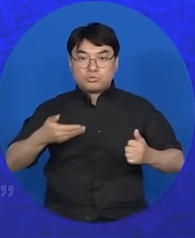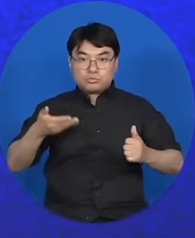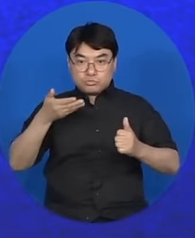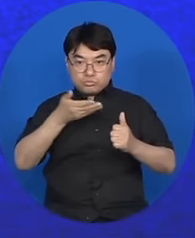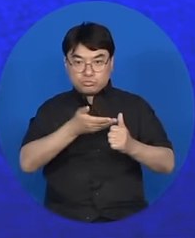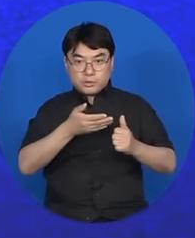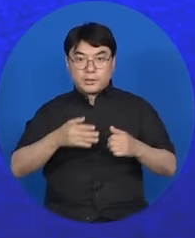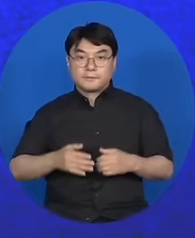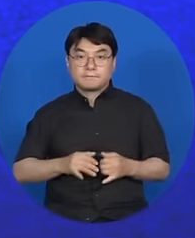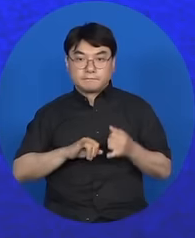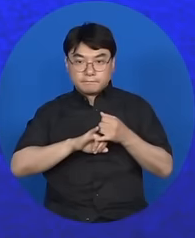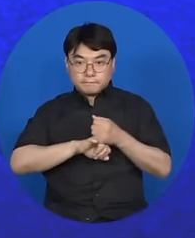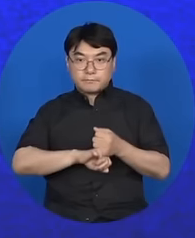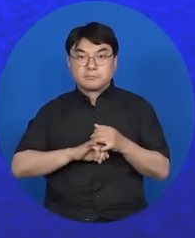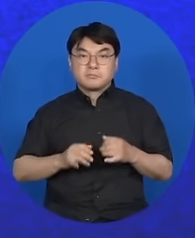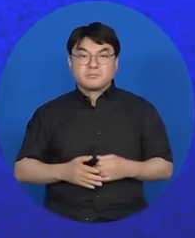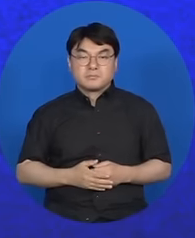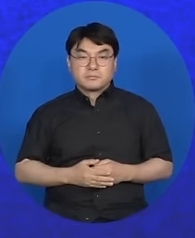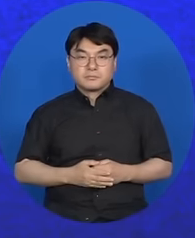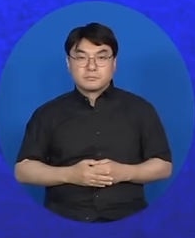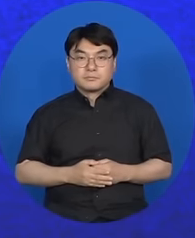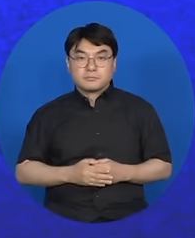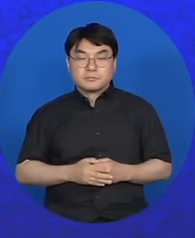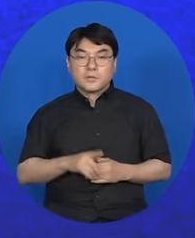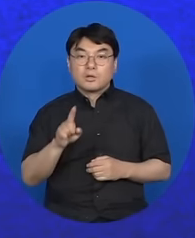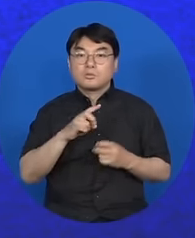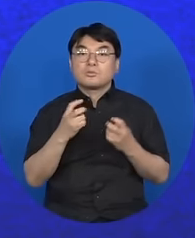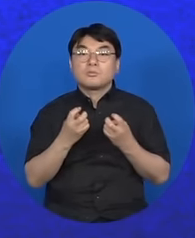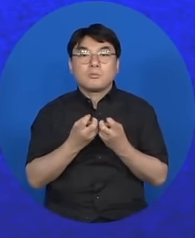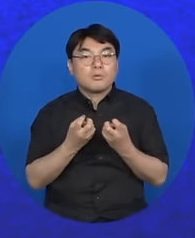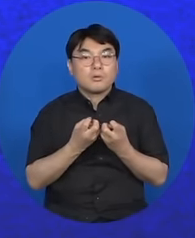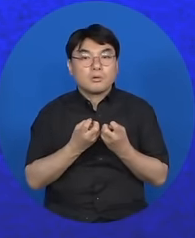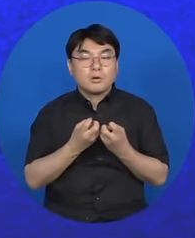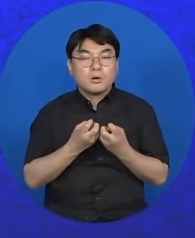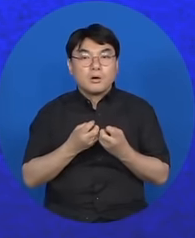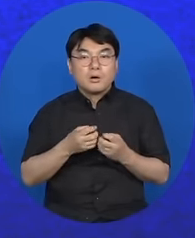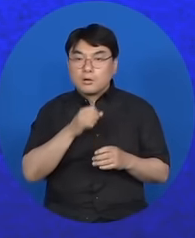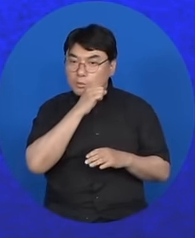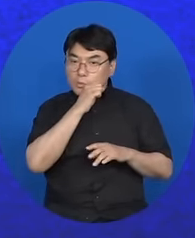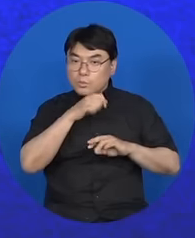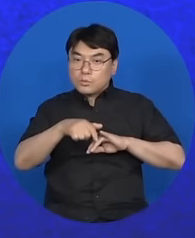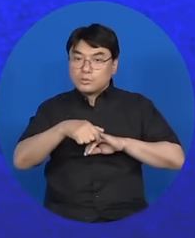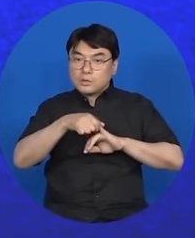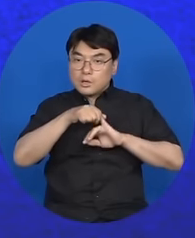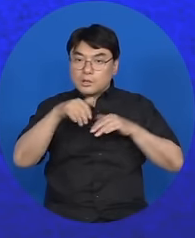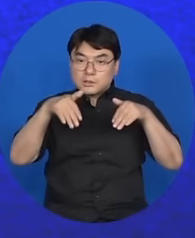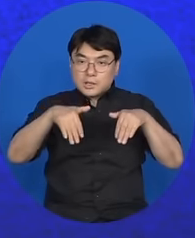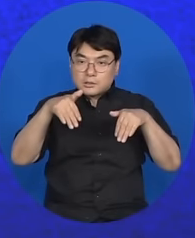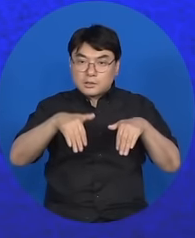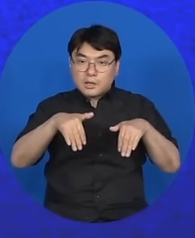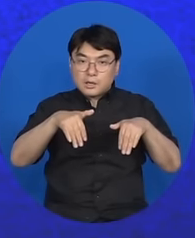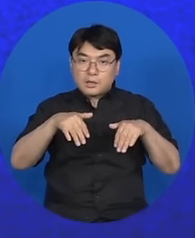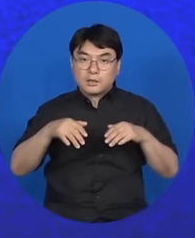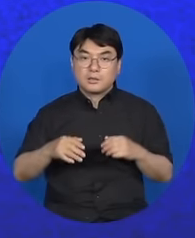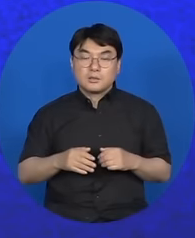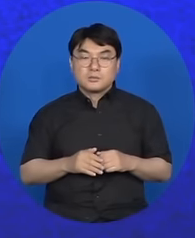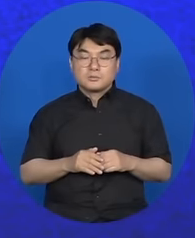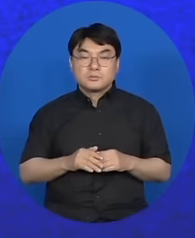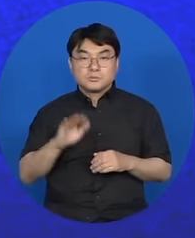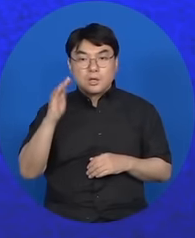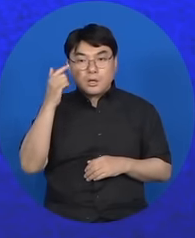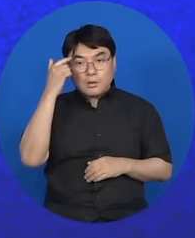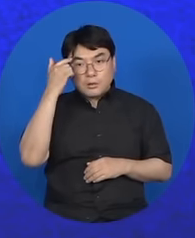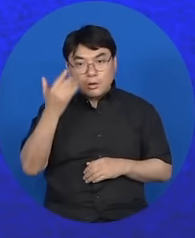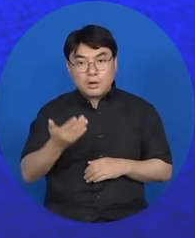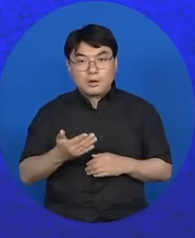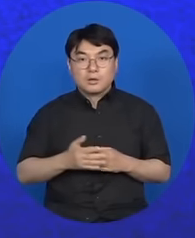말이에요. 그럼 어떻게 하면 나와 같은 고자가, 나와 같은 내시가 이렇게 될 수 있을까? 그를